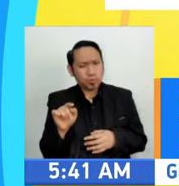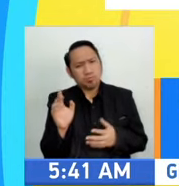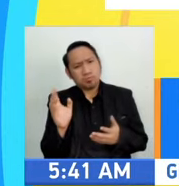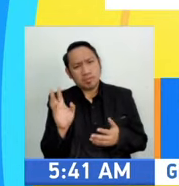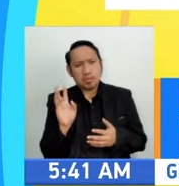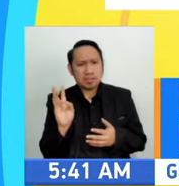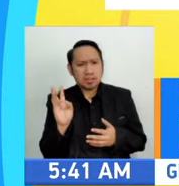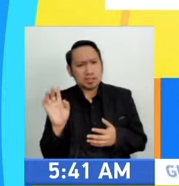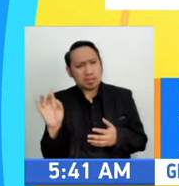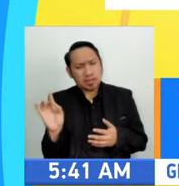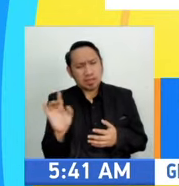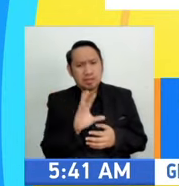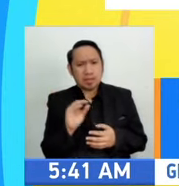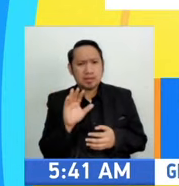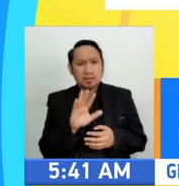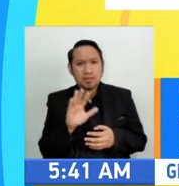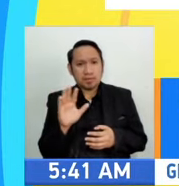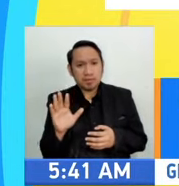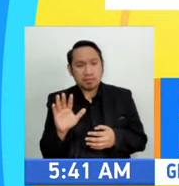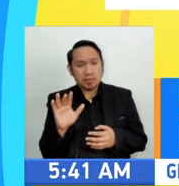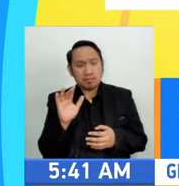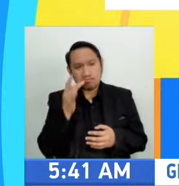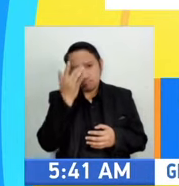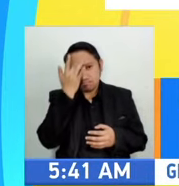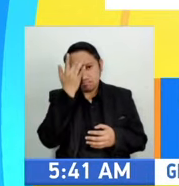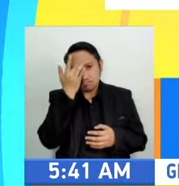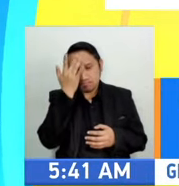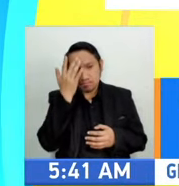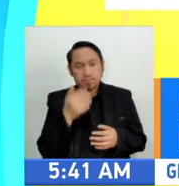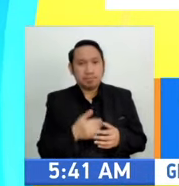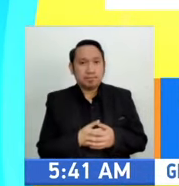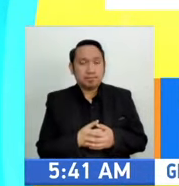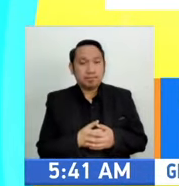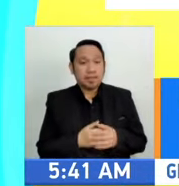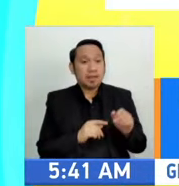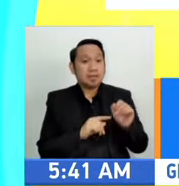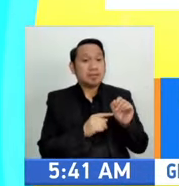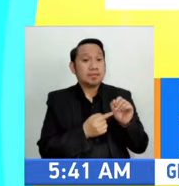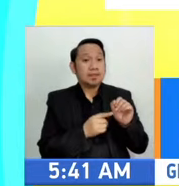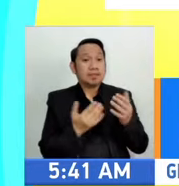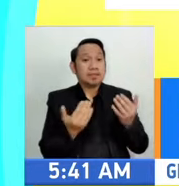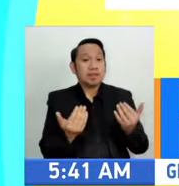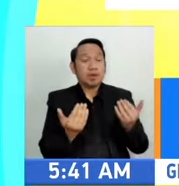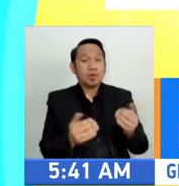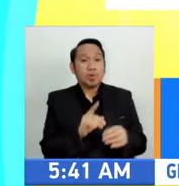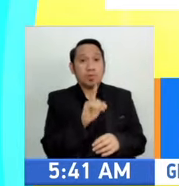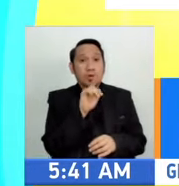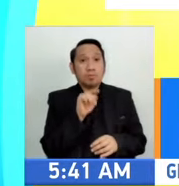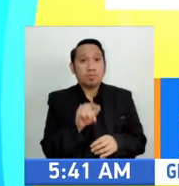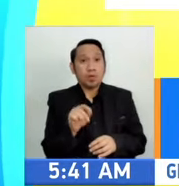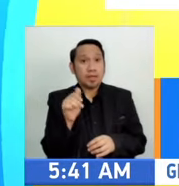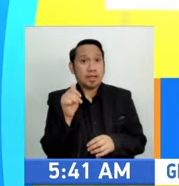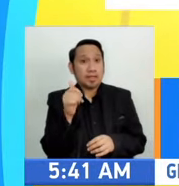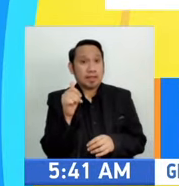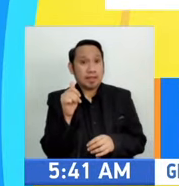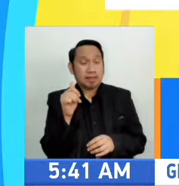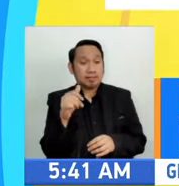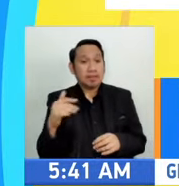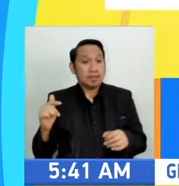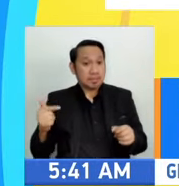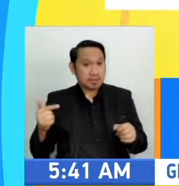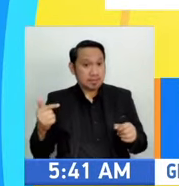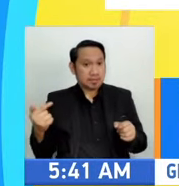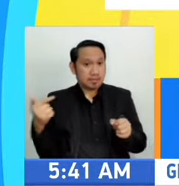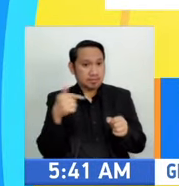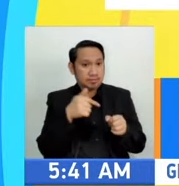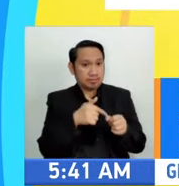55 centavos kada litro. Epektibo rin ngayong araw ang 1 peso and 10 centavos na dagdag sa kada litro ng gasolina.